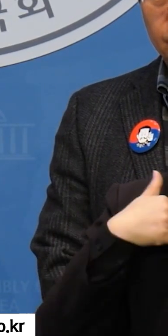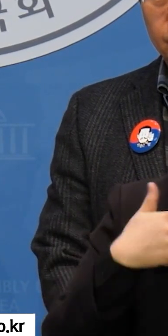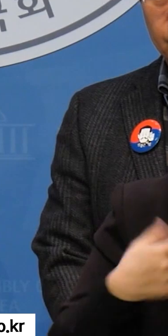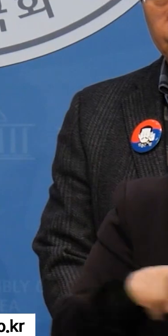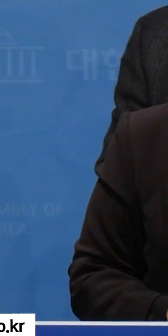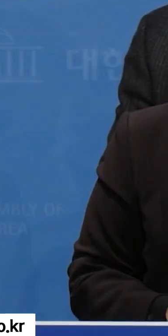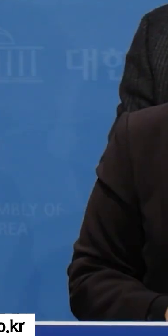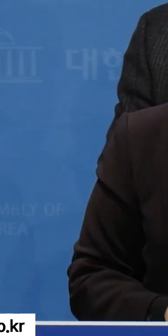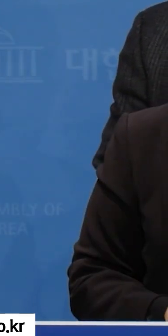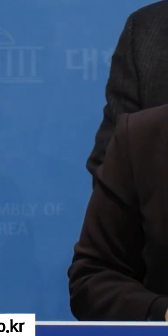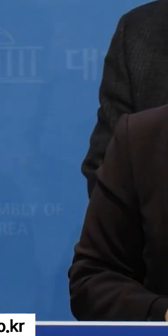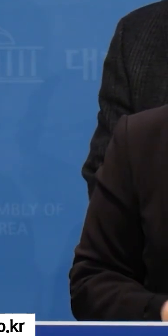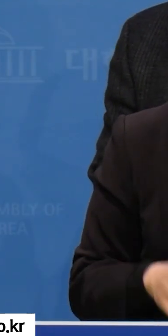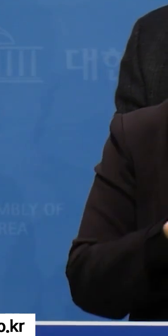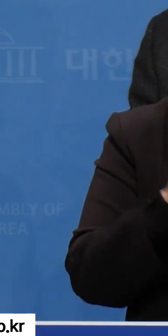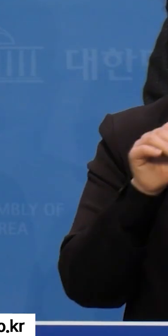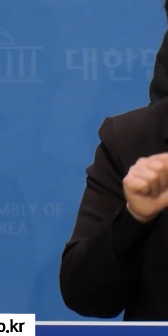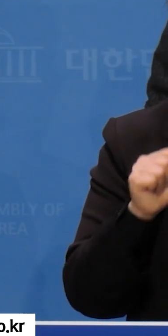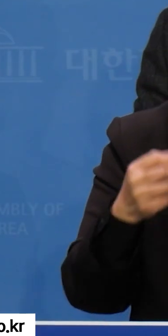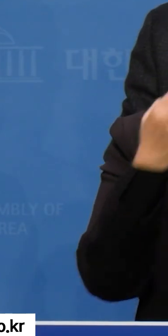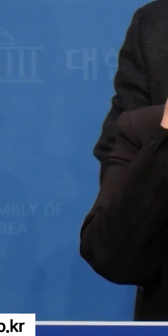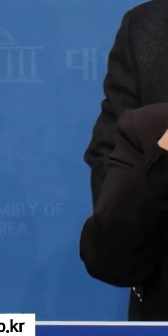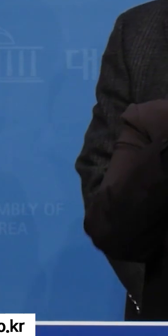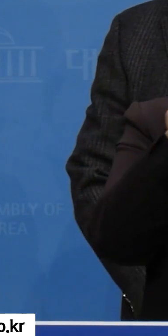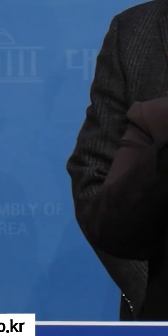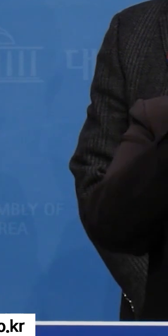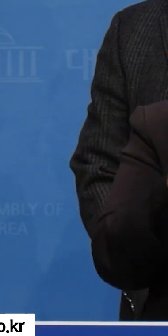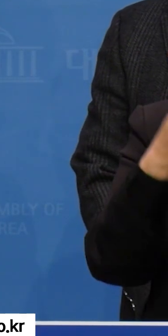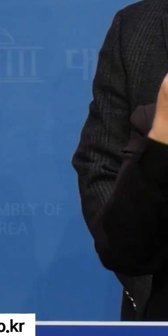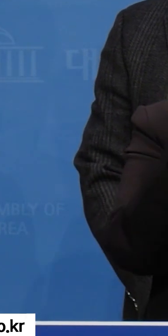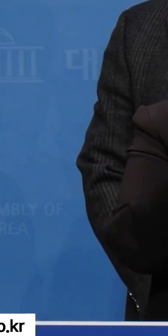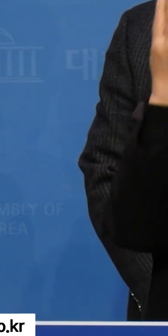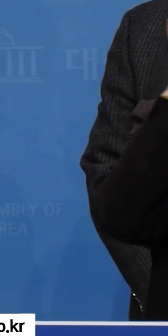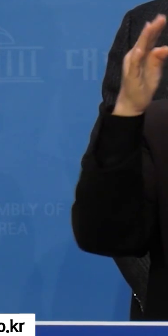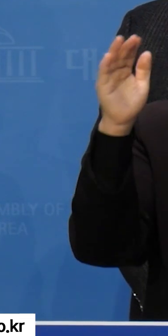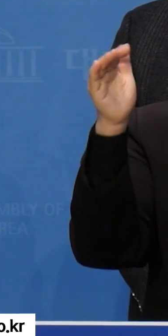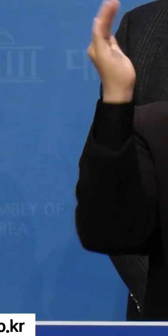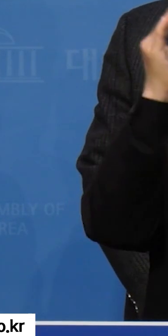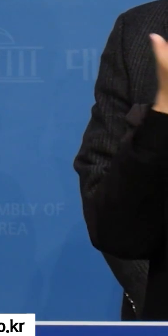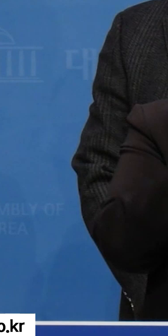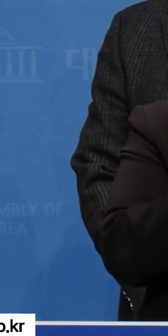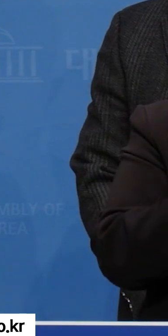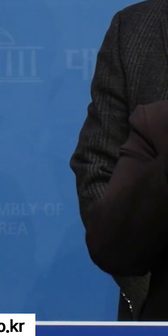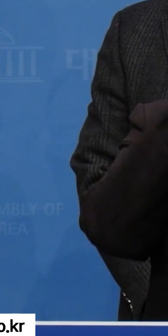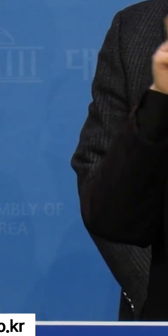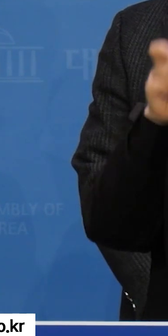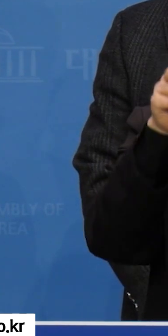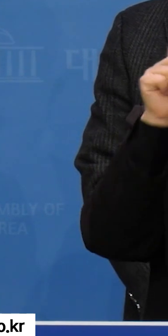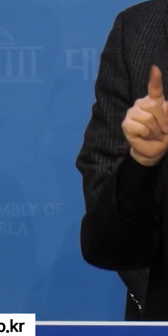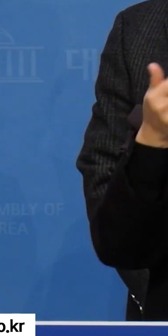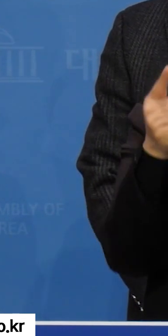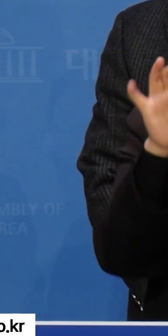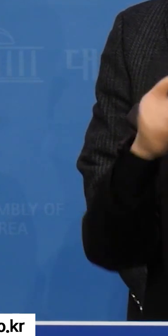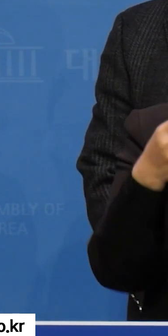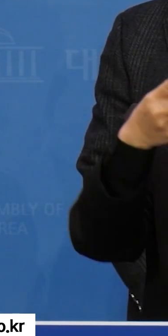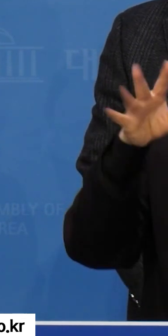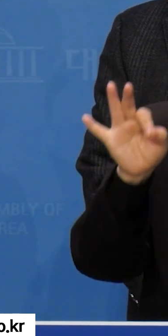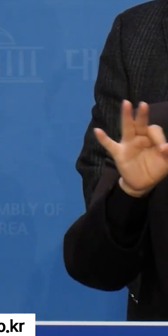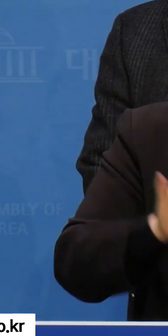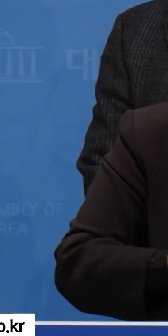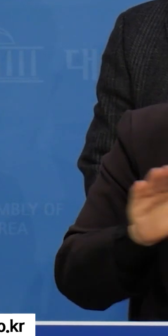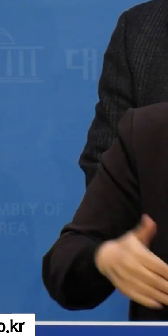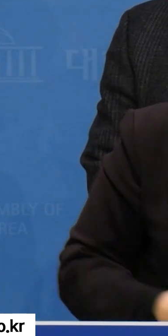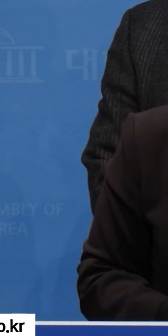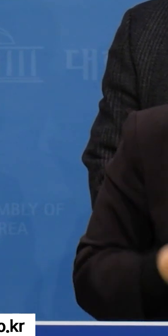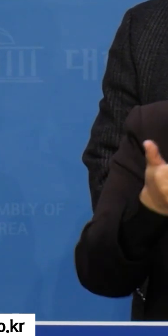감사합니다. 안녕하십니까. 저는 성신여자대학교에 재학 중인 21살 홍은영이라고 합니다. 앞서